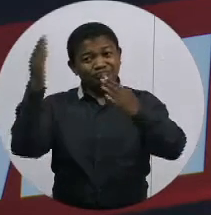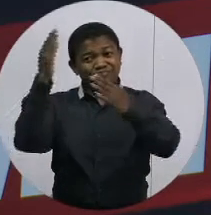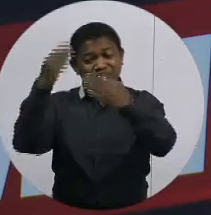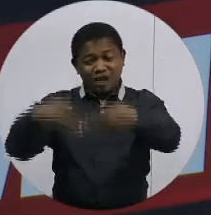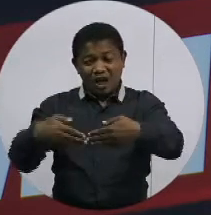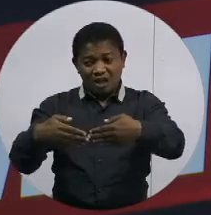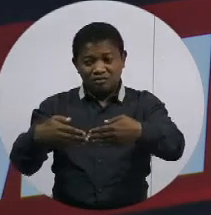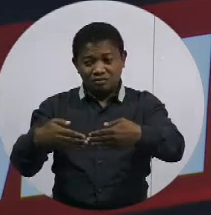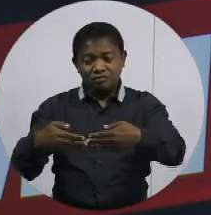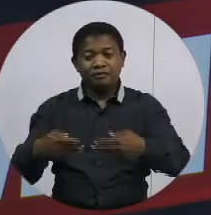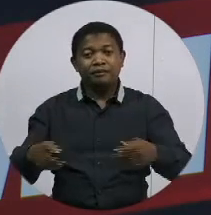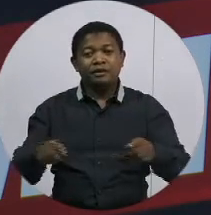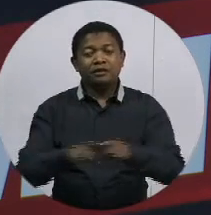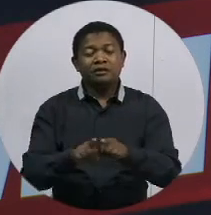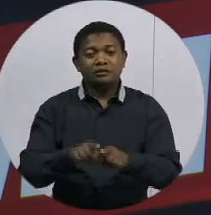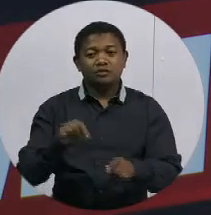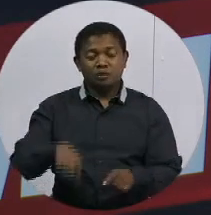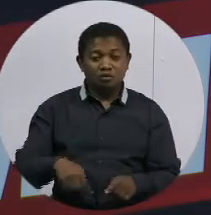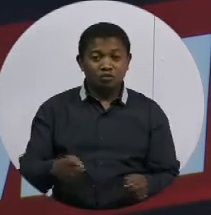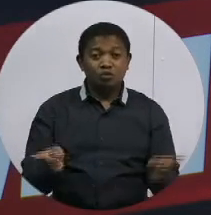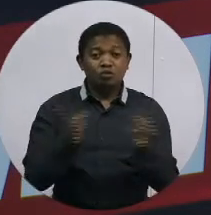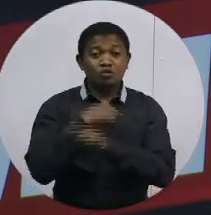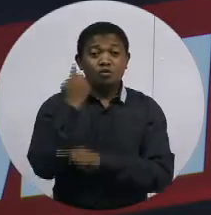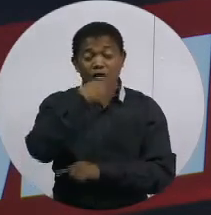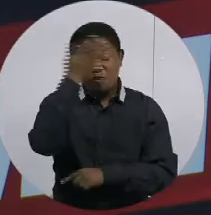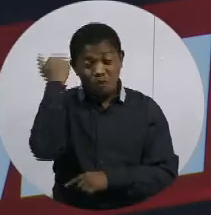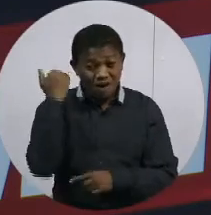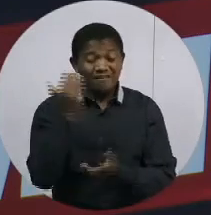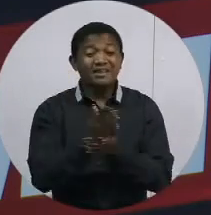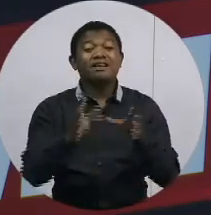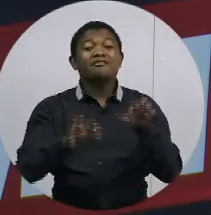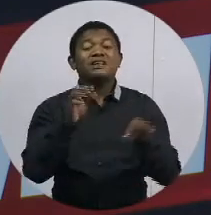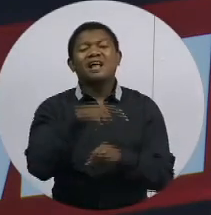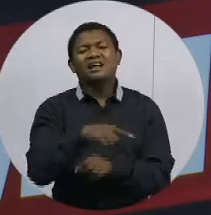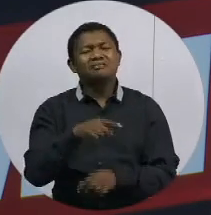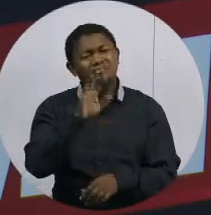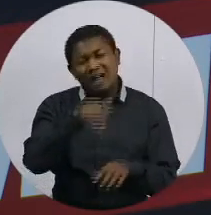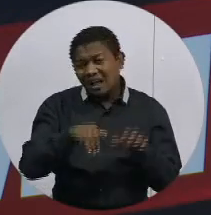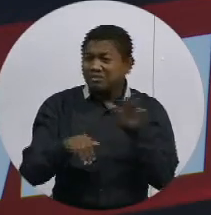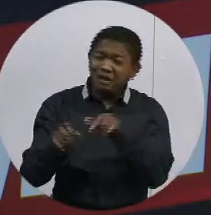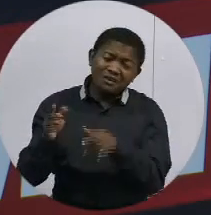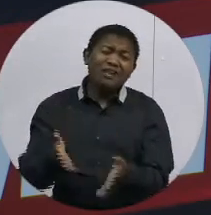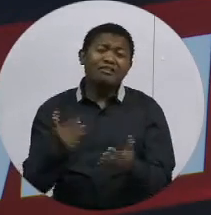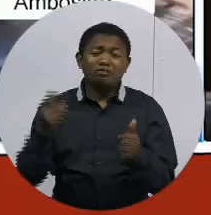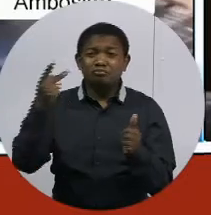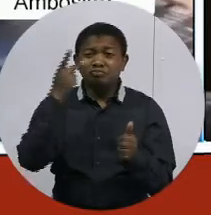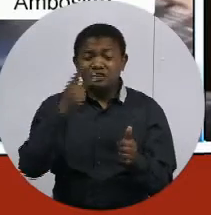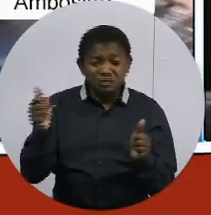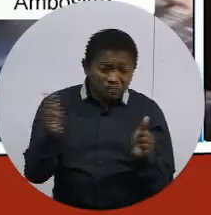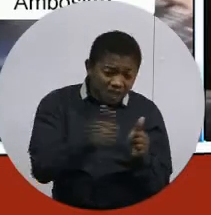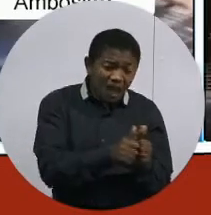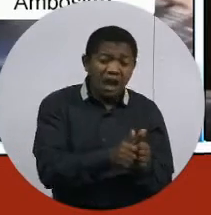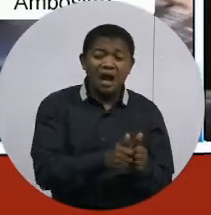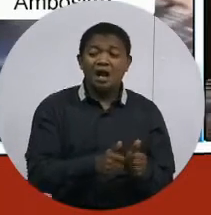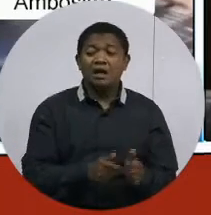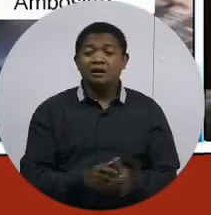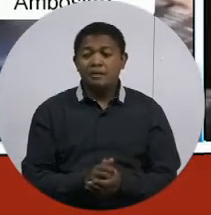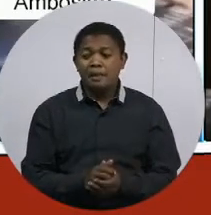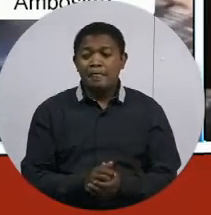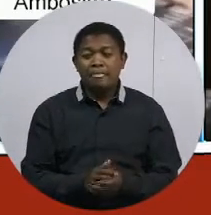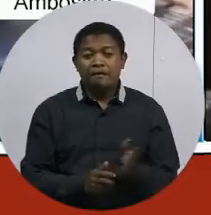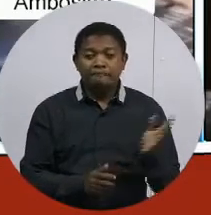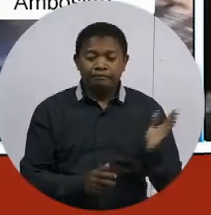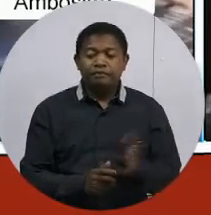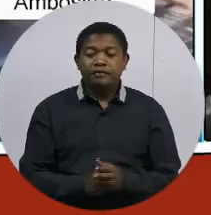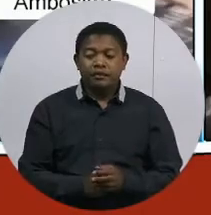dia manao antsoavy ny solombavam-bahoaka voafidy tany an-toerana mba hijery akaiky ny zava-misy. Tsy maintsy tohizana ny